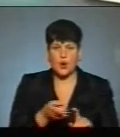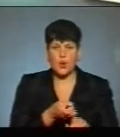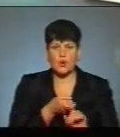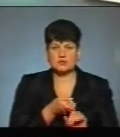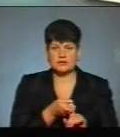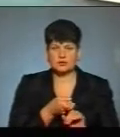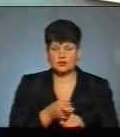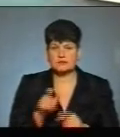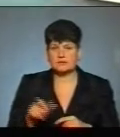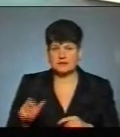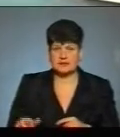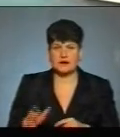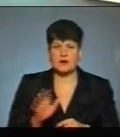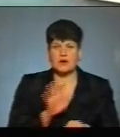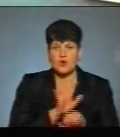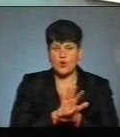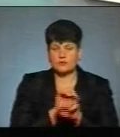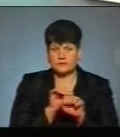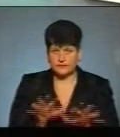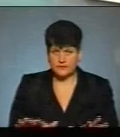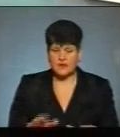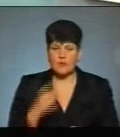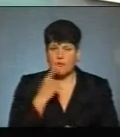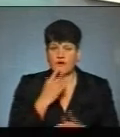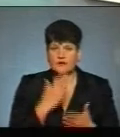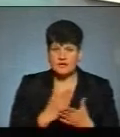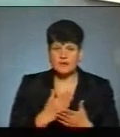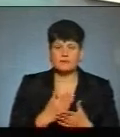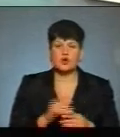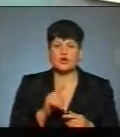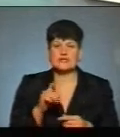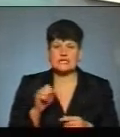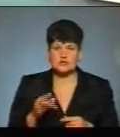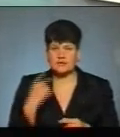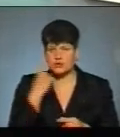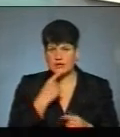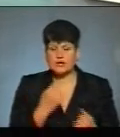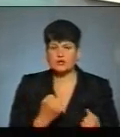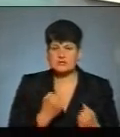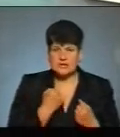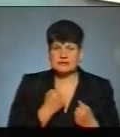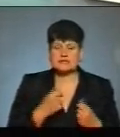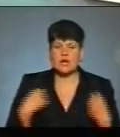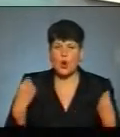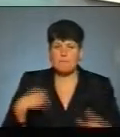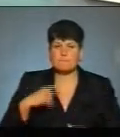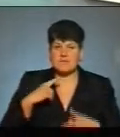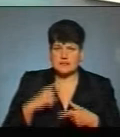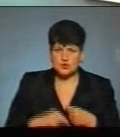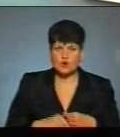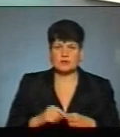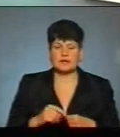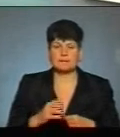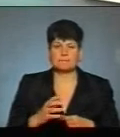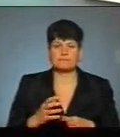контактують з пацієнтами на COVID-19. Тобто мова йде про засоби індивідуального захисту, це є комбінезони, це є маски, респіратори типу